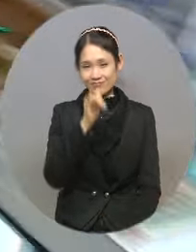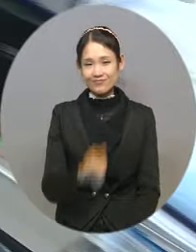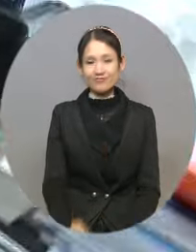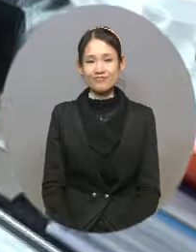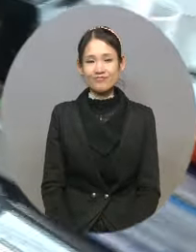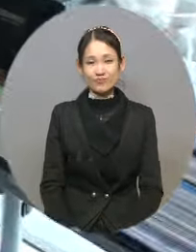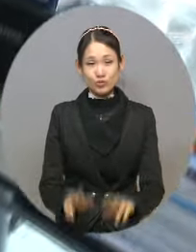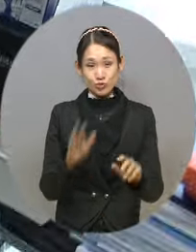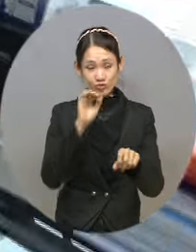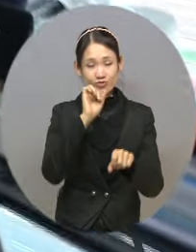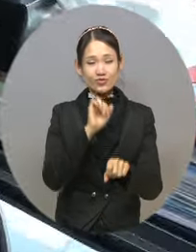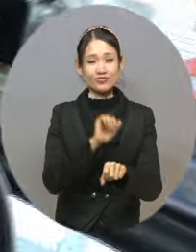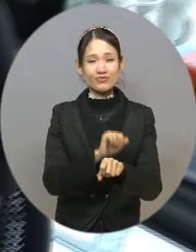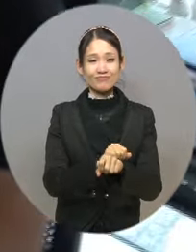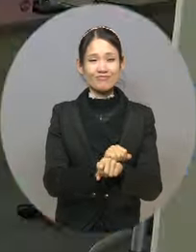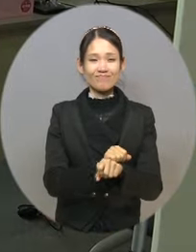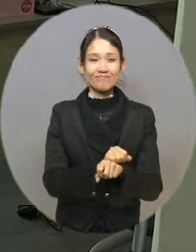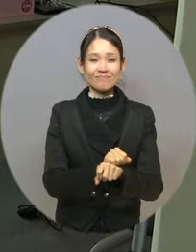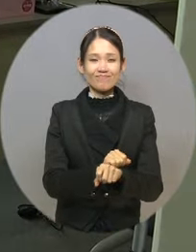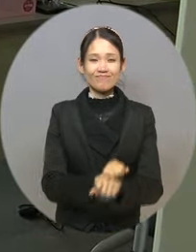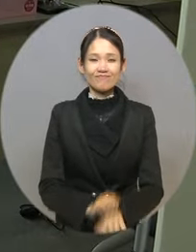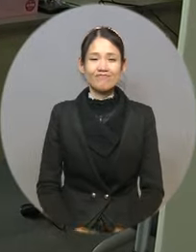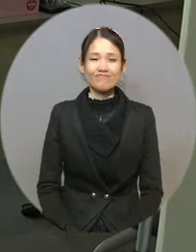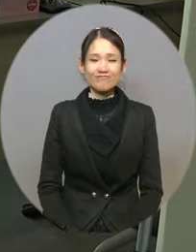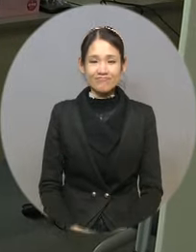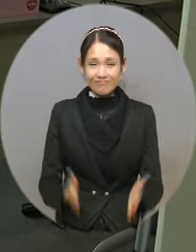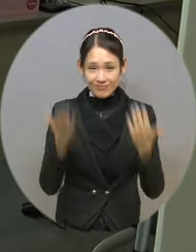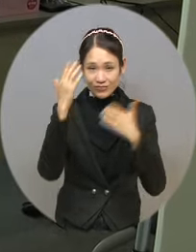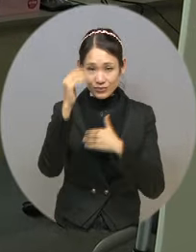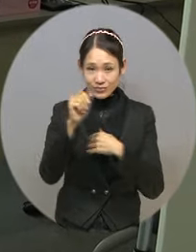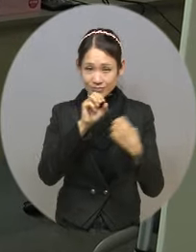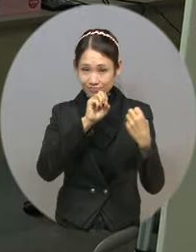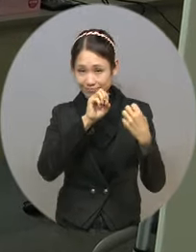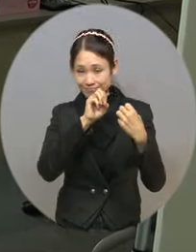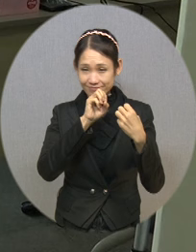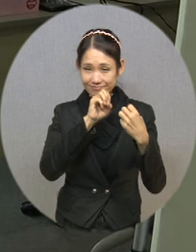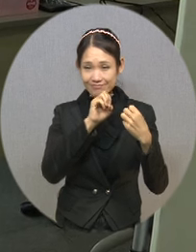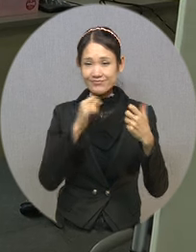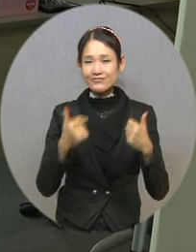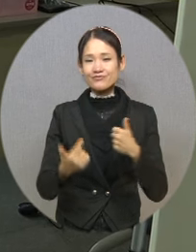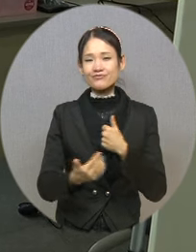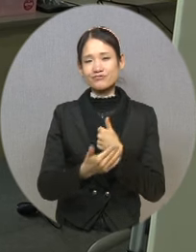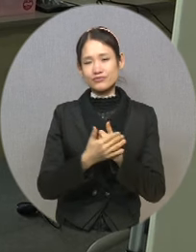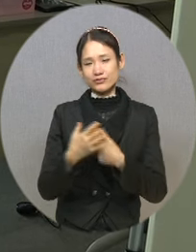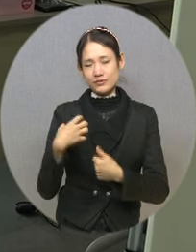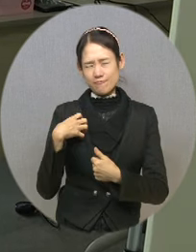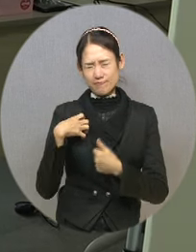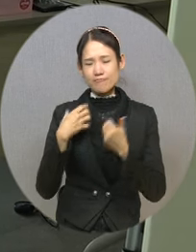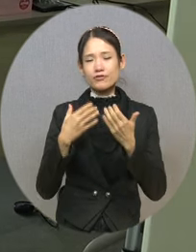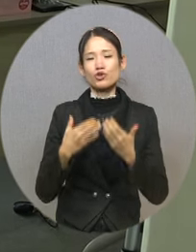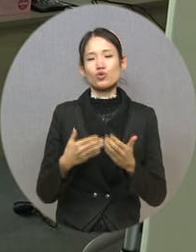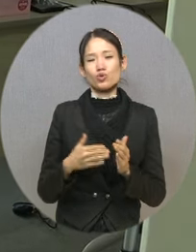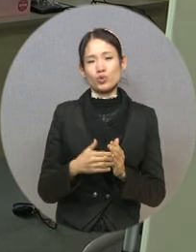잘하고 있는데. 학장님과의 대화는 늘 그에게 사명감을